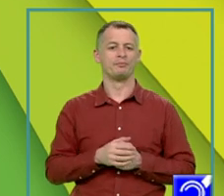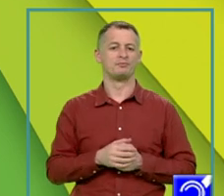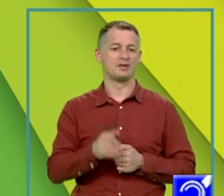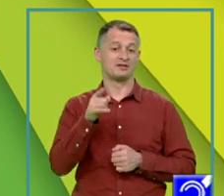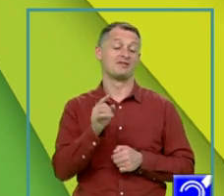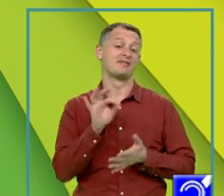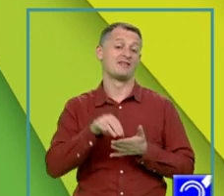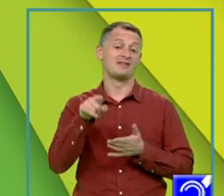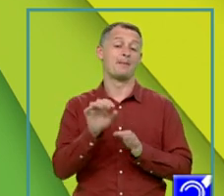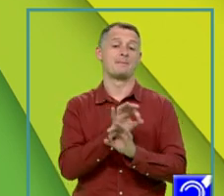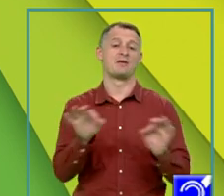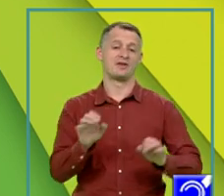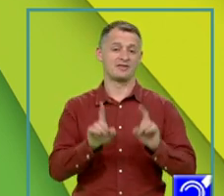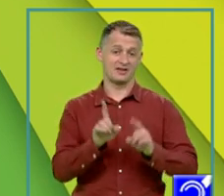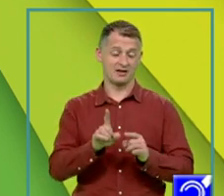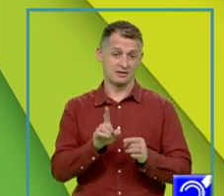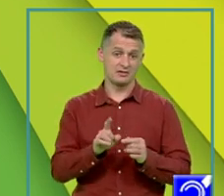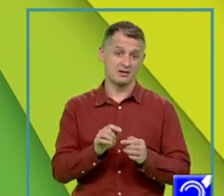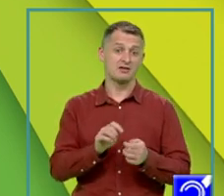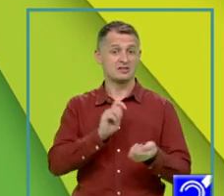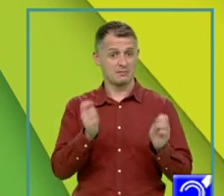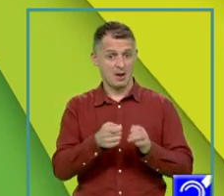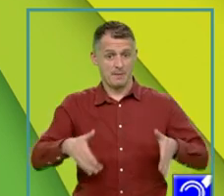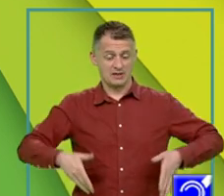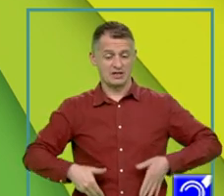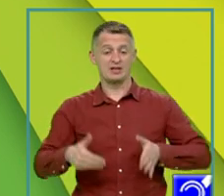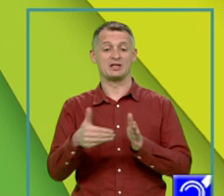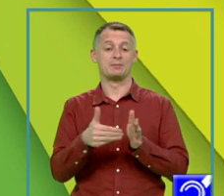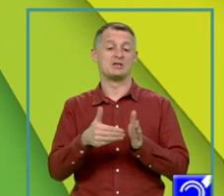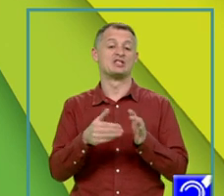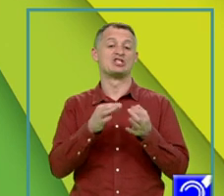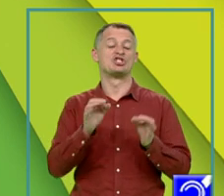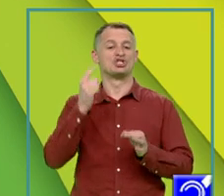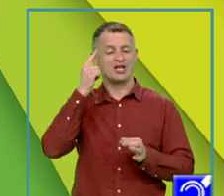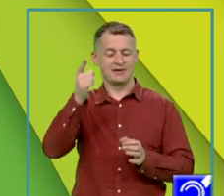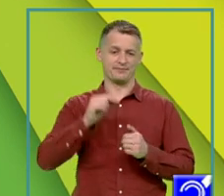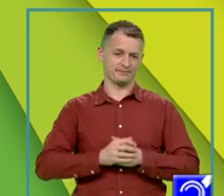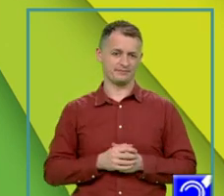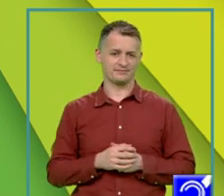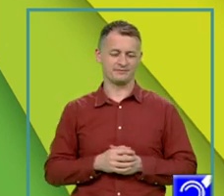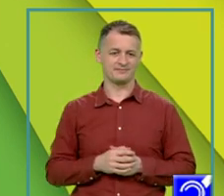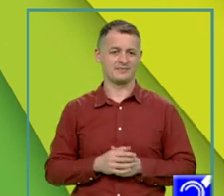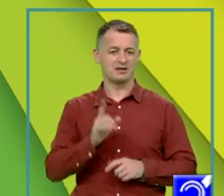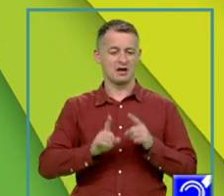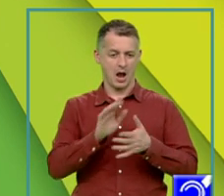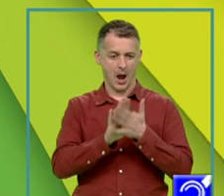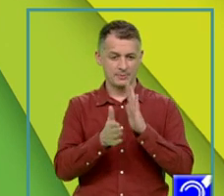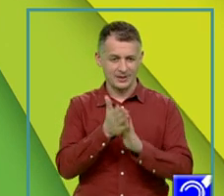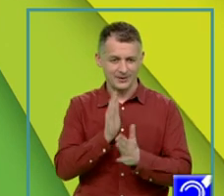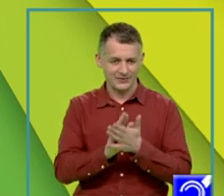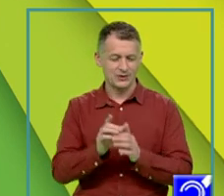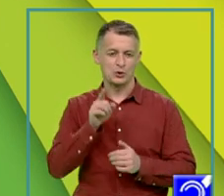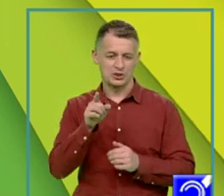la perfect dacă trecem la prezent atunci să știe persoana a treia număr singular dacă am terminat cu